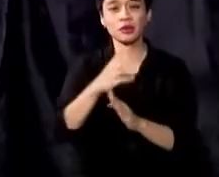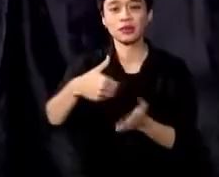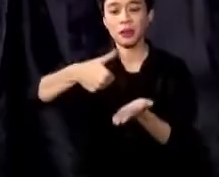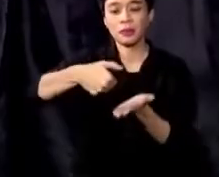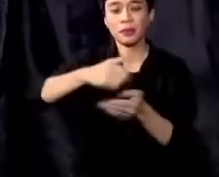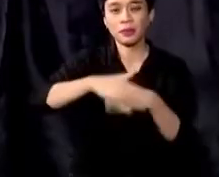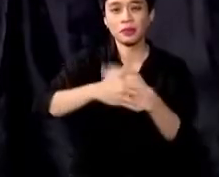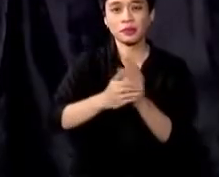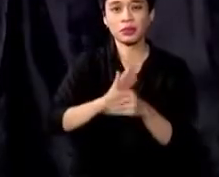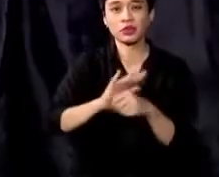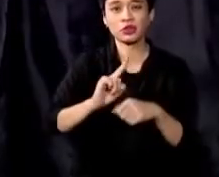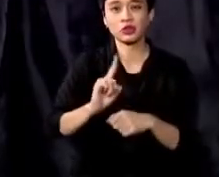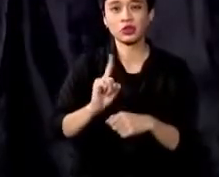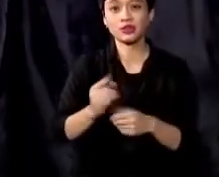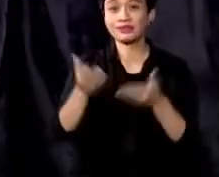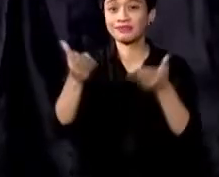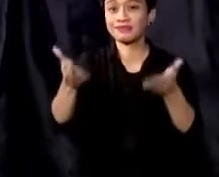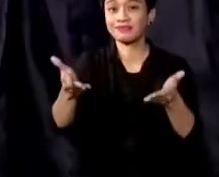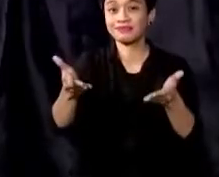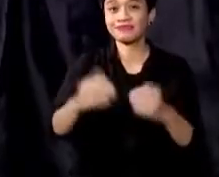silakan bapak dan ibu